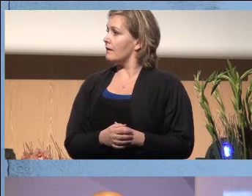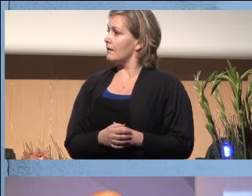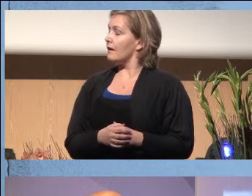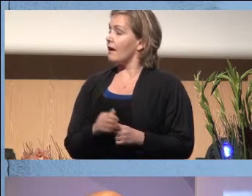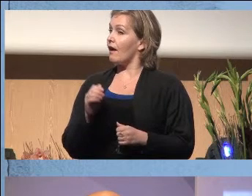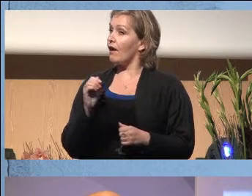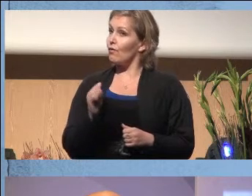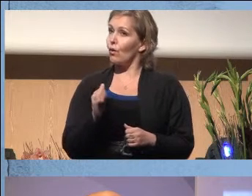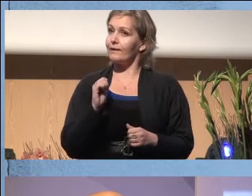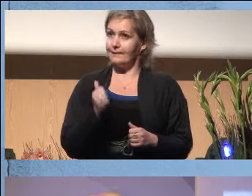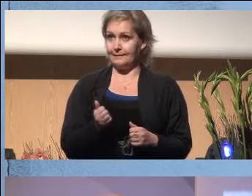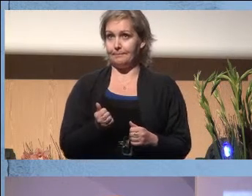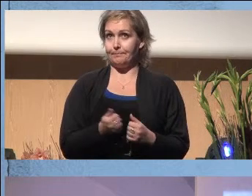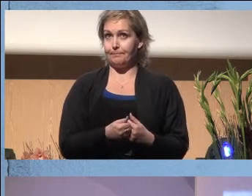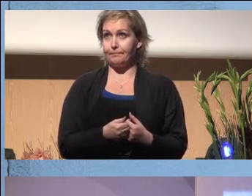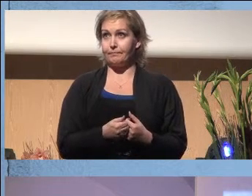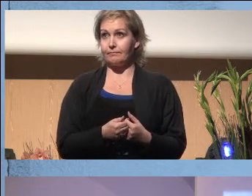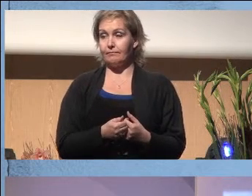Fordi at,